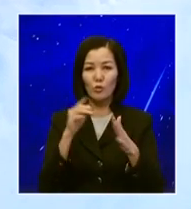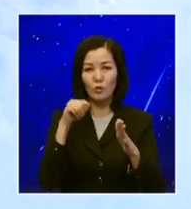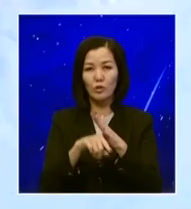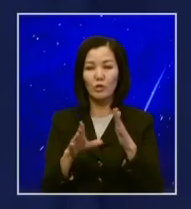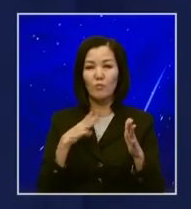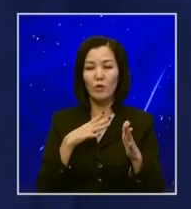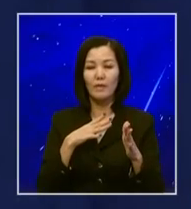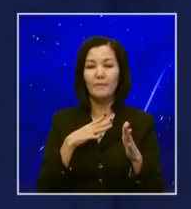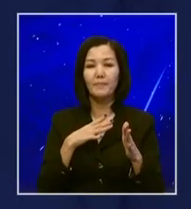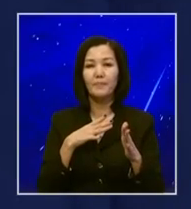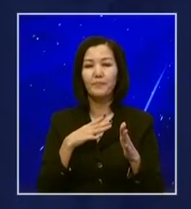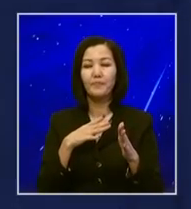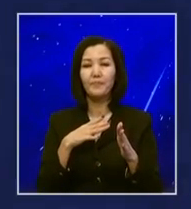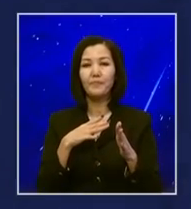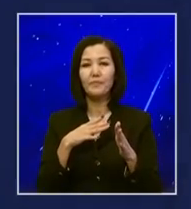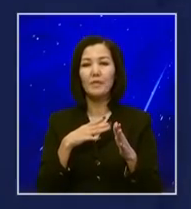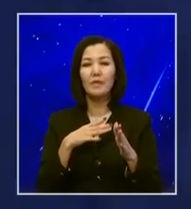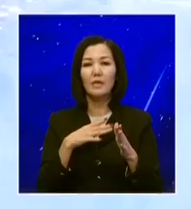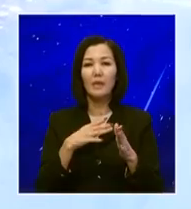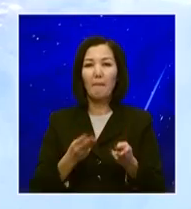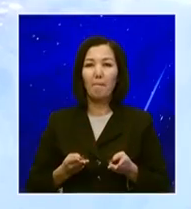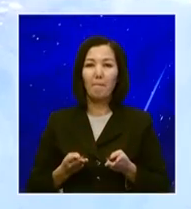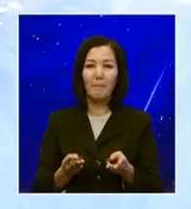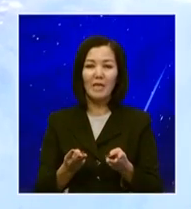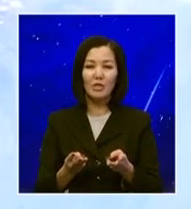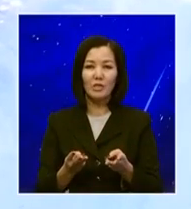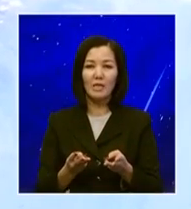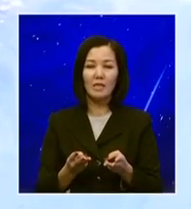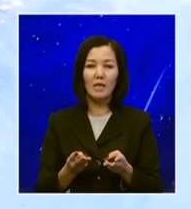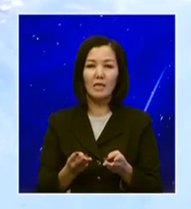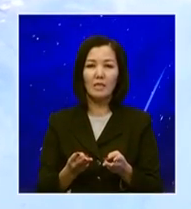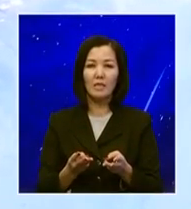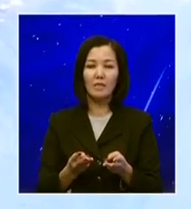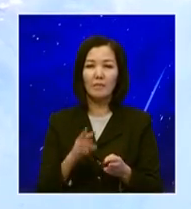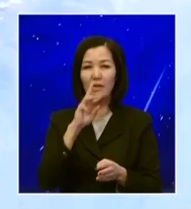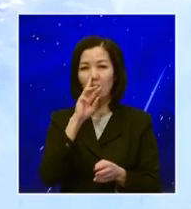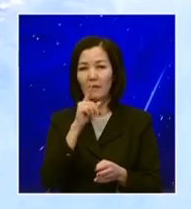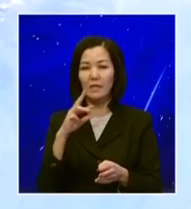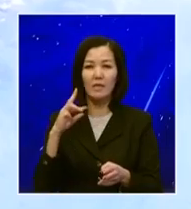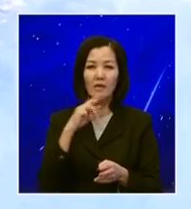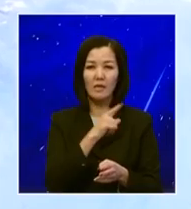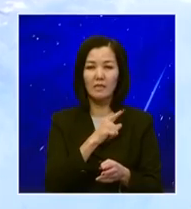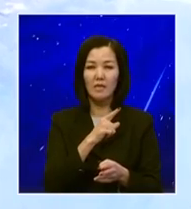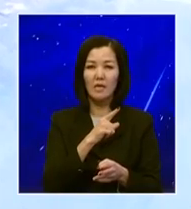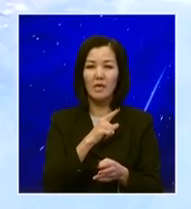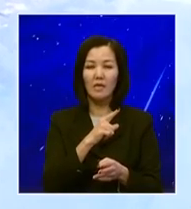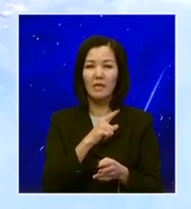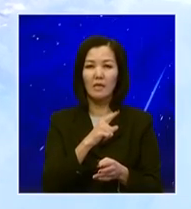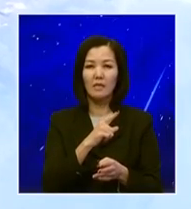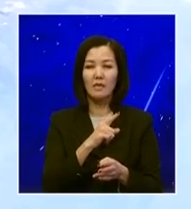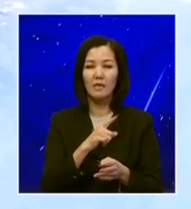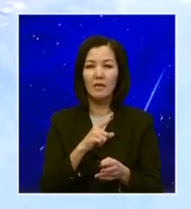алды. Сонымен қатар жеке көмір пештен дұрыс пайдаланбау кезінде шығатын улы газды